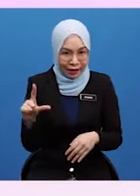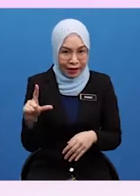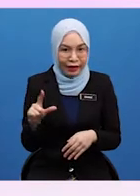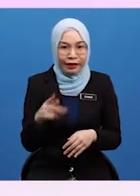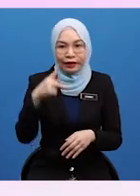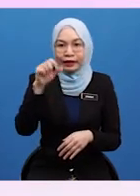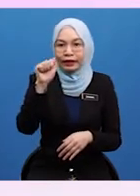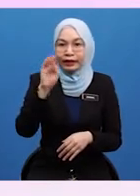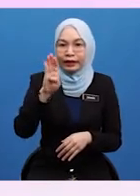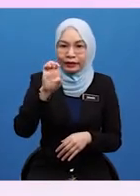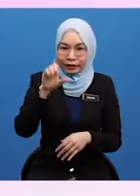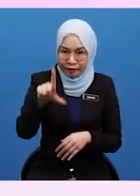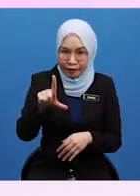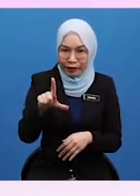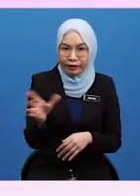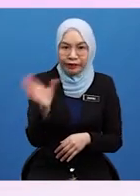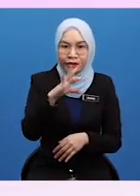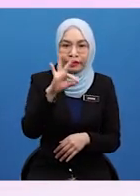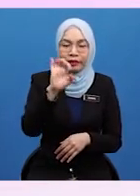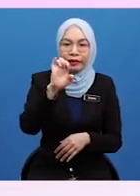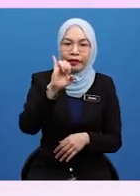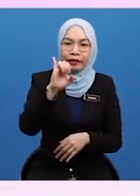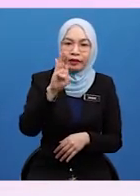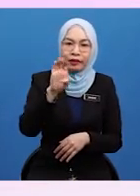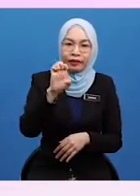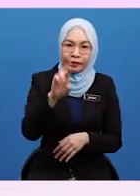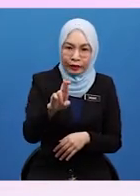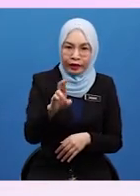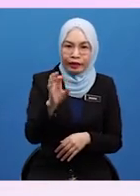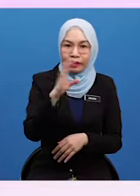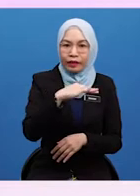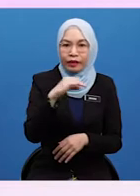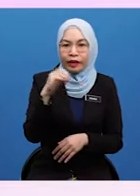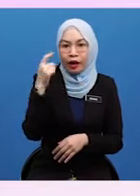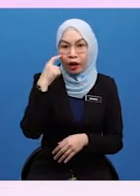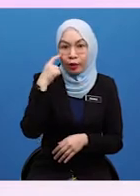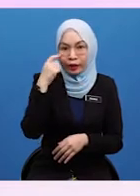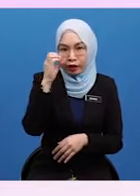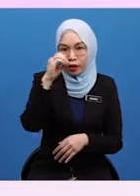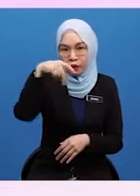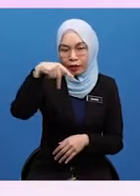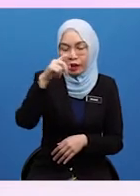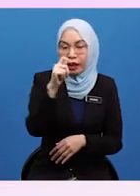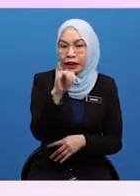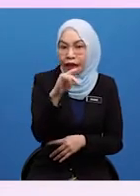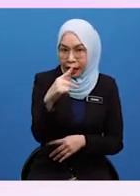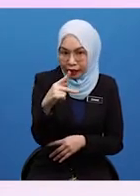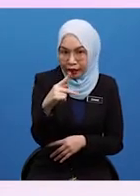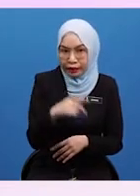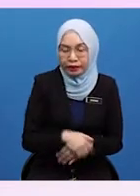optik kabel fiber optic ini merupakan